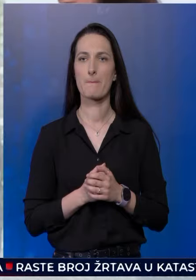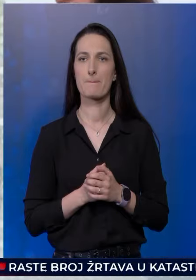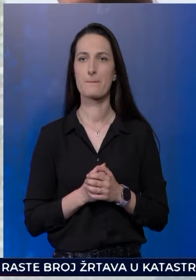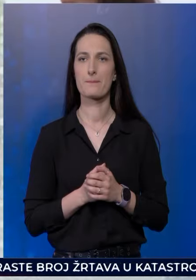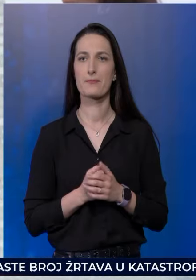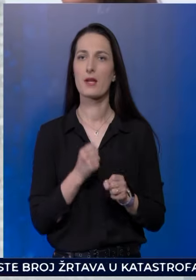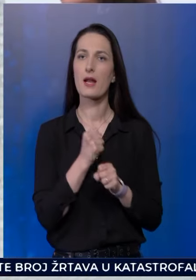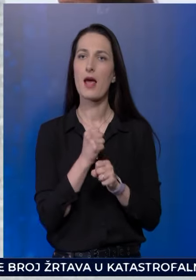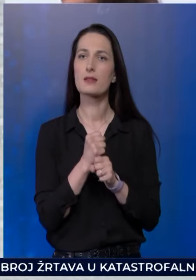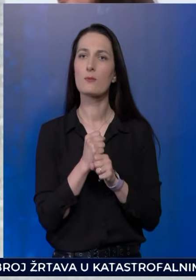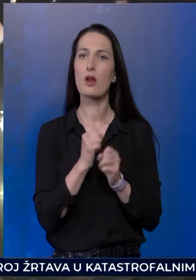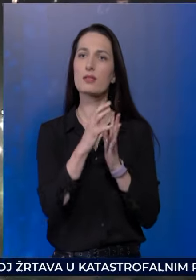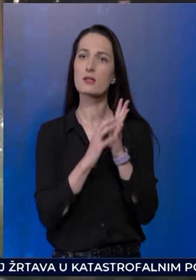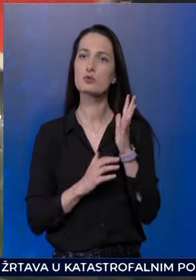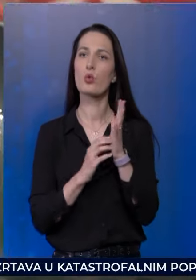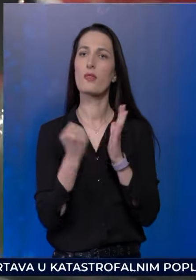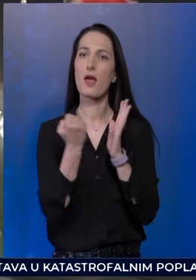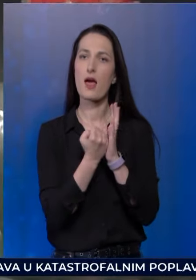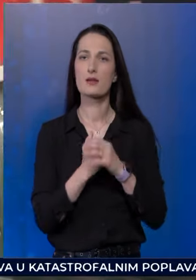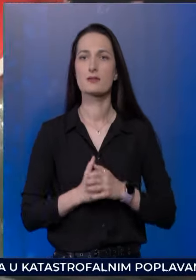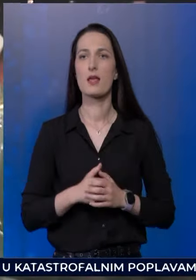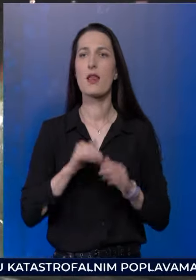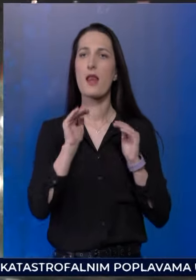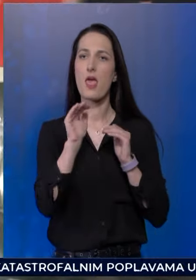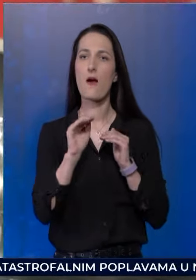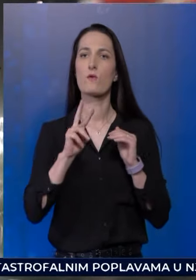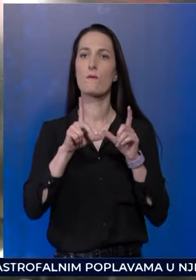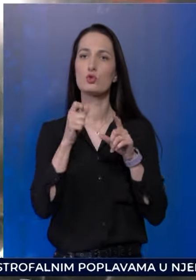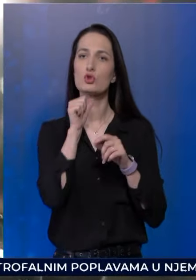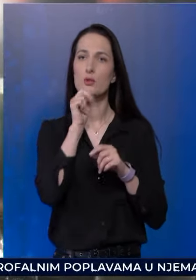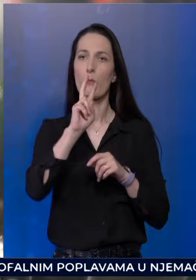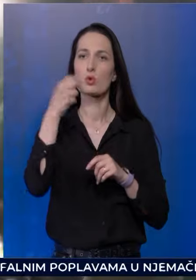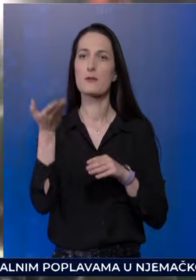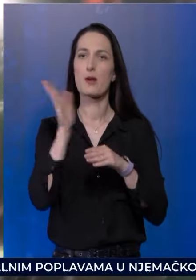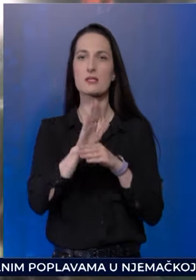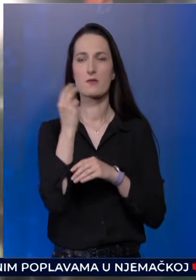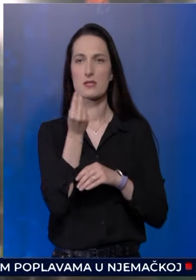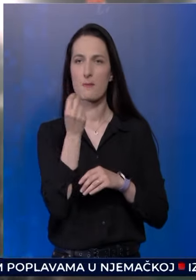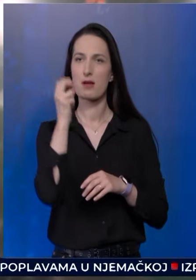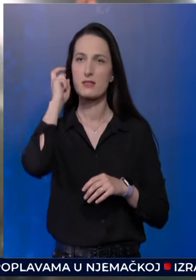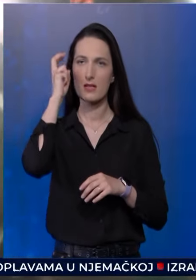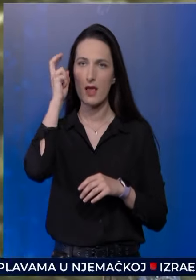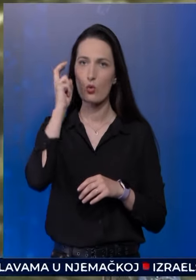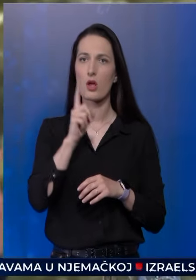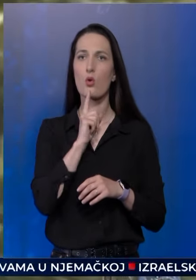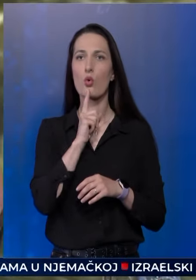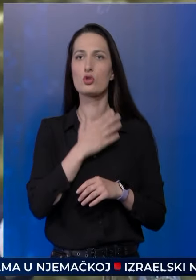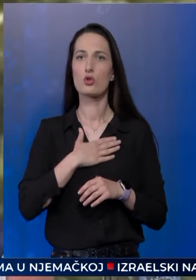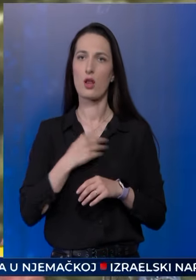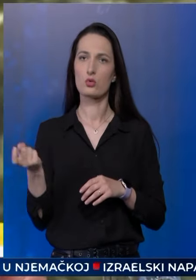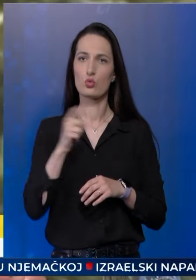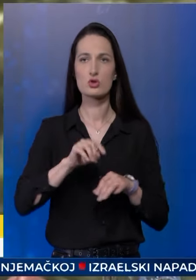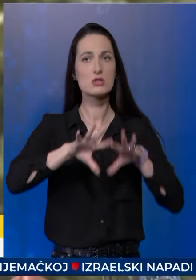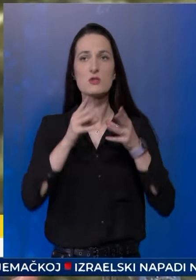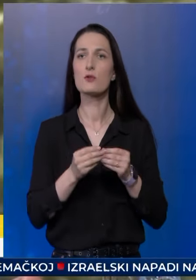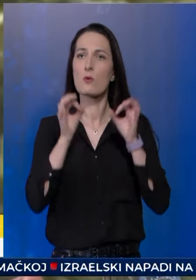predsjednika, radimo na tekstu deklaracije. Najavio je Vučić i poziv predstavnicima Srba iz Crne Gore koji žele doći. Svi će bukvalno